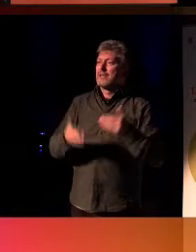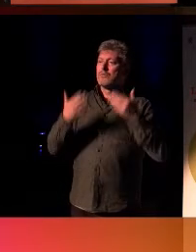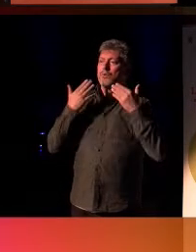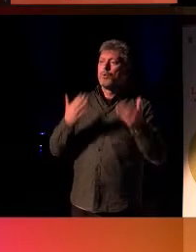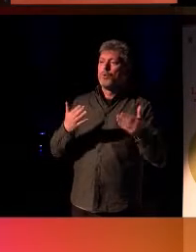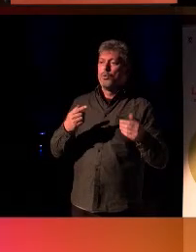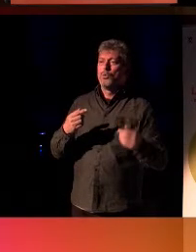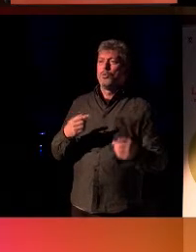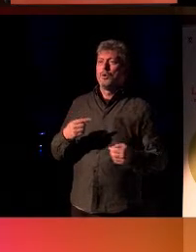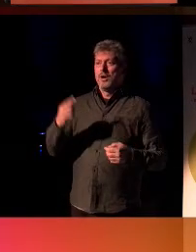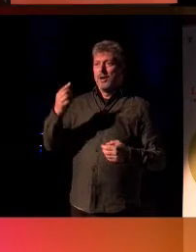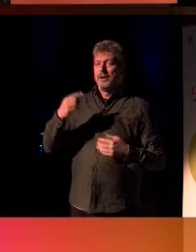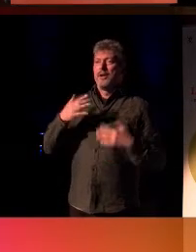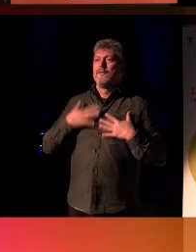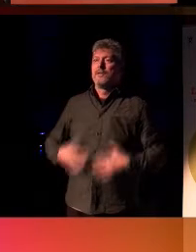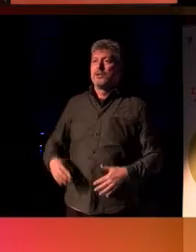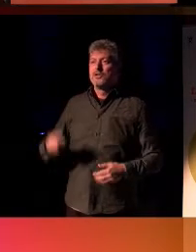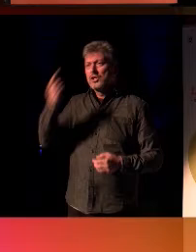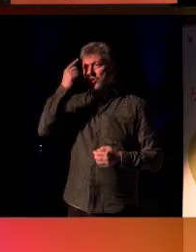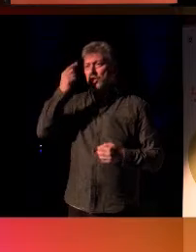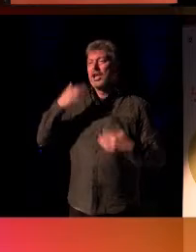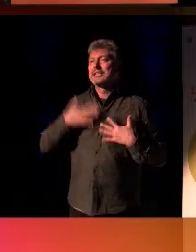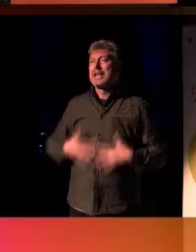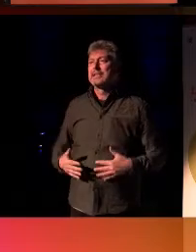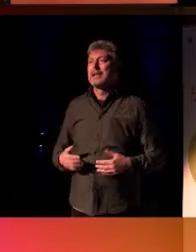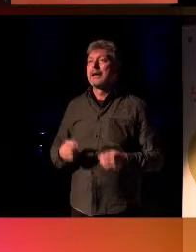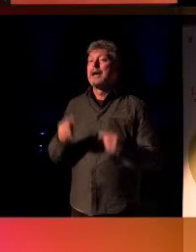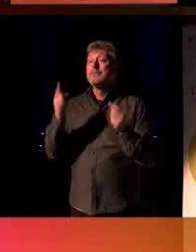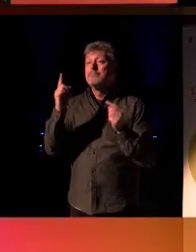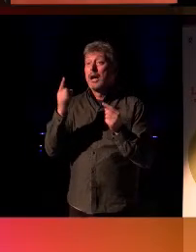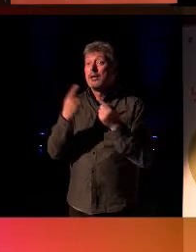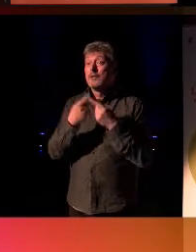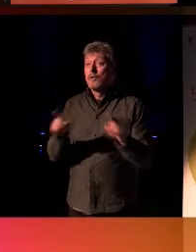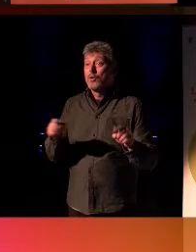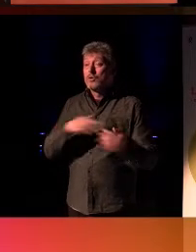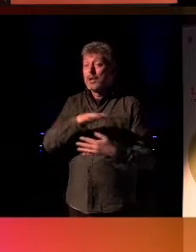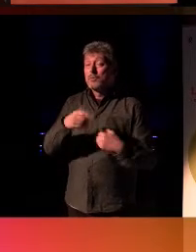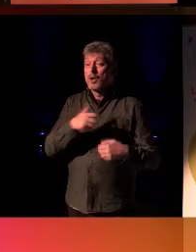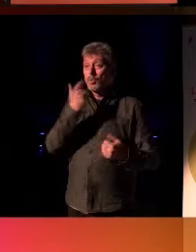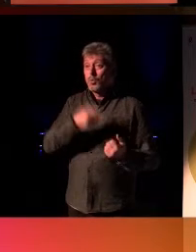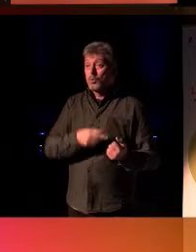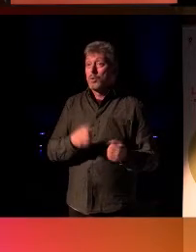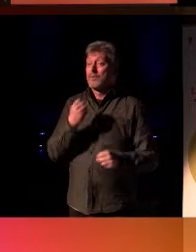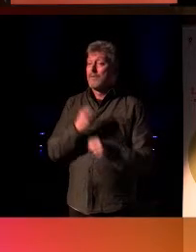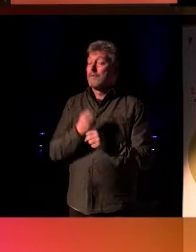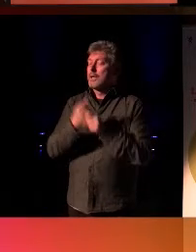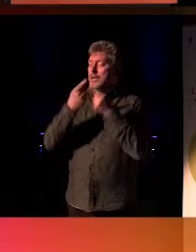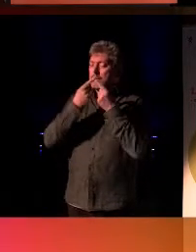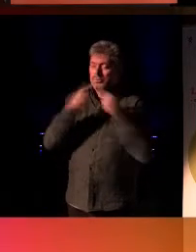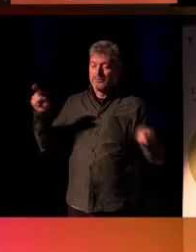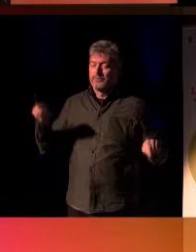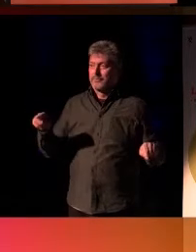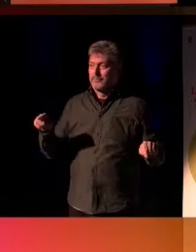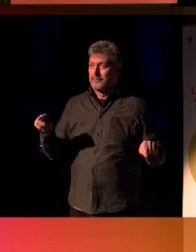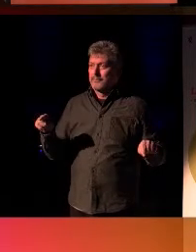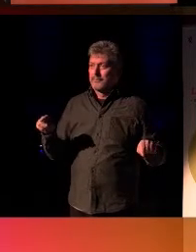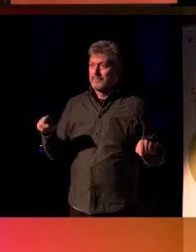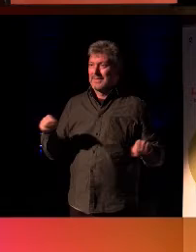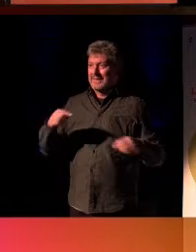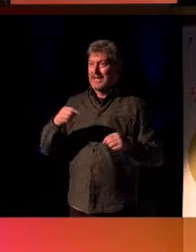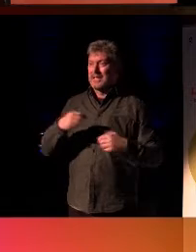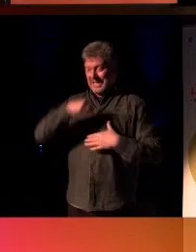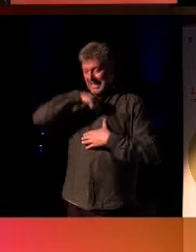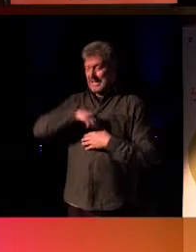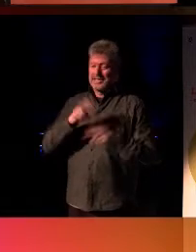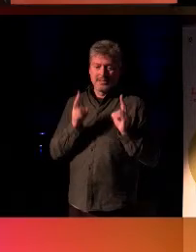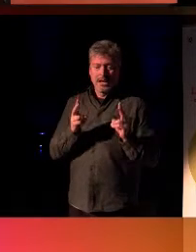fysisk og psykisk helse. Men forskjellene blant ungdom er ganske store. Inni er vi nok så like,